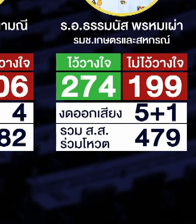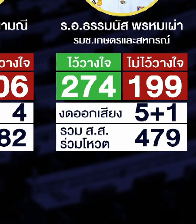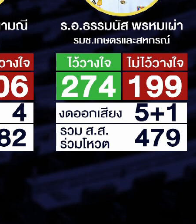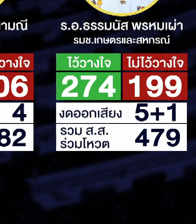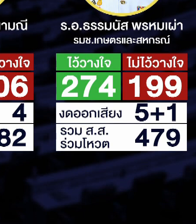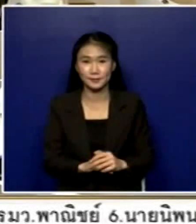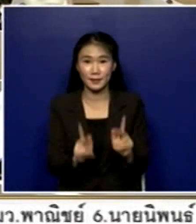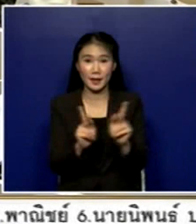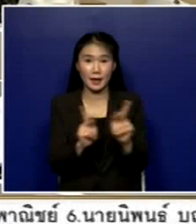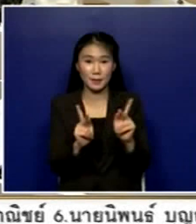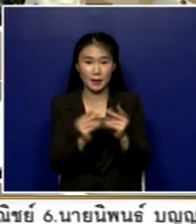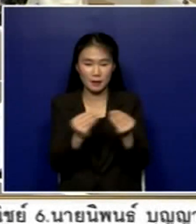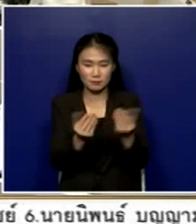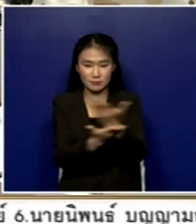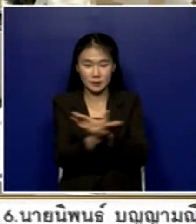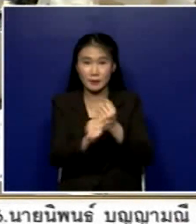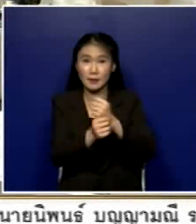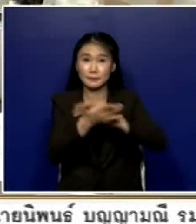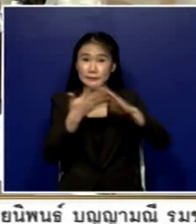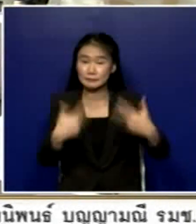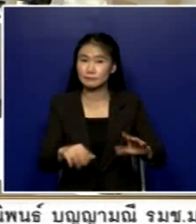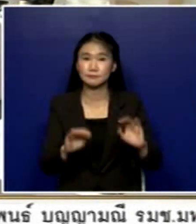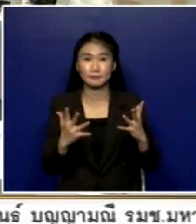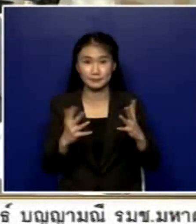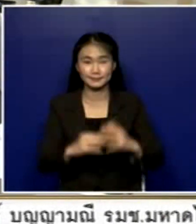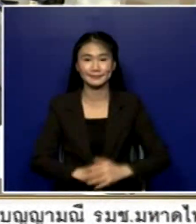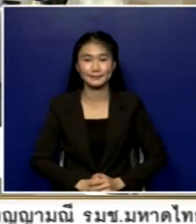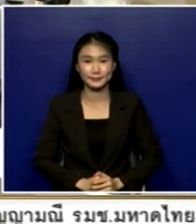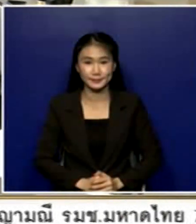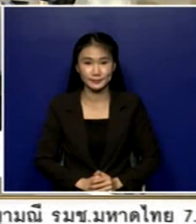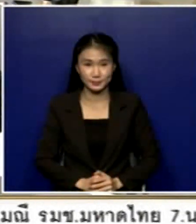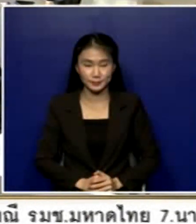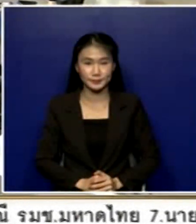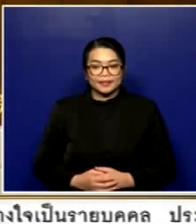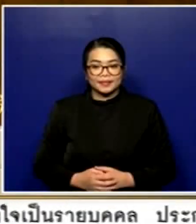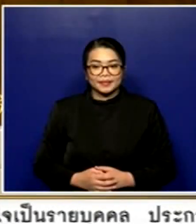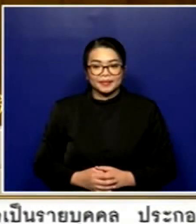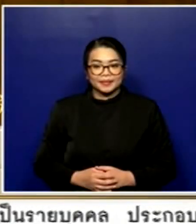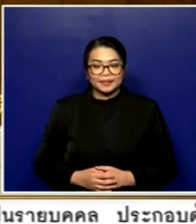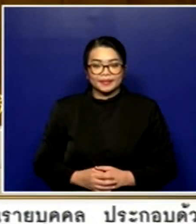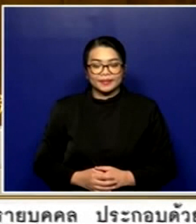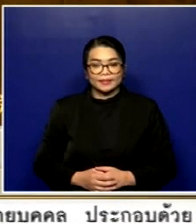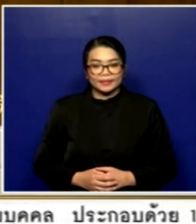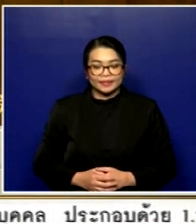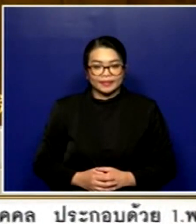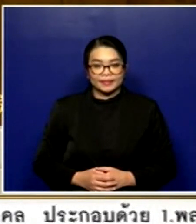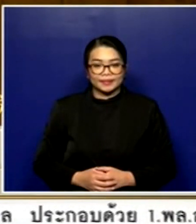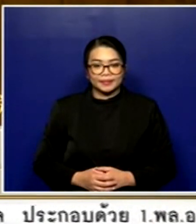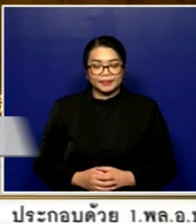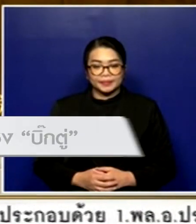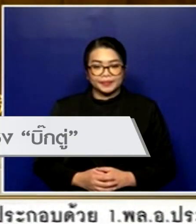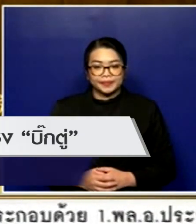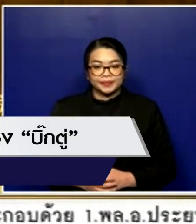ไว้วางใจมากสุดก็คือคุณอนุทินชาญวีรกูลเถอะได้รับคะแนนไว้วางใจเนี่ย 275